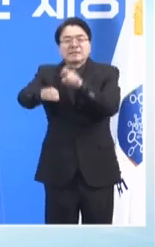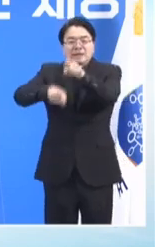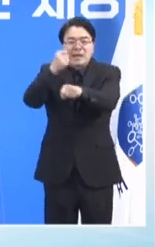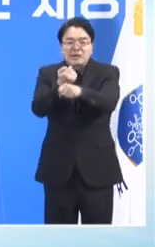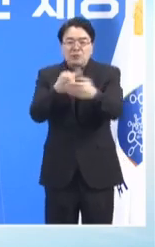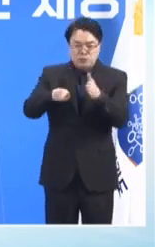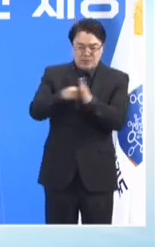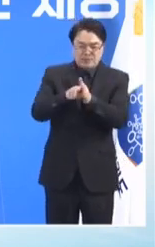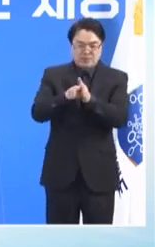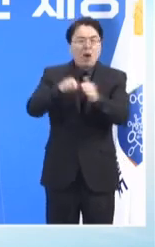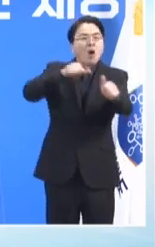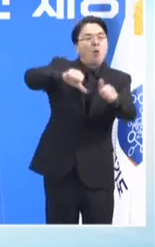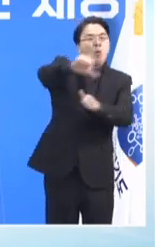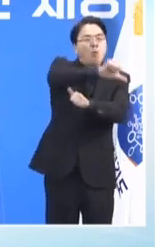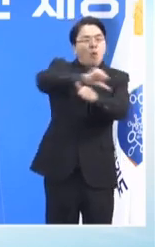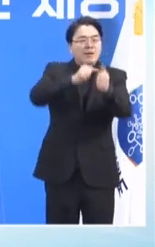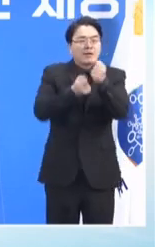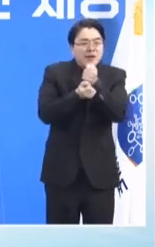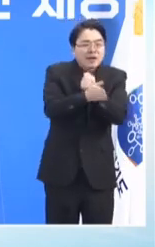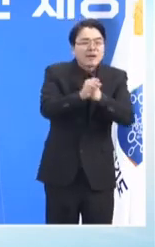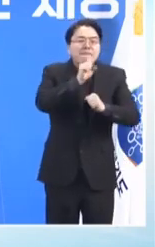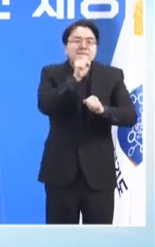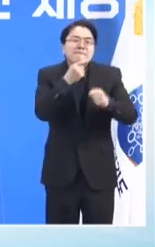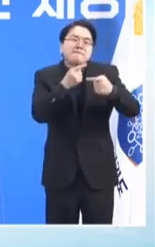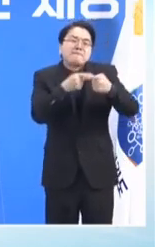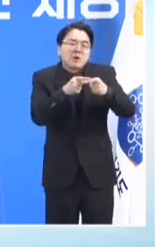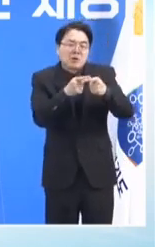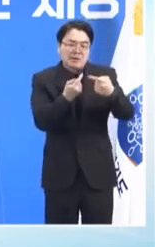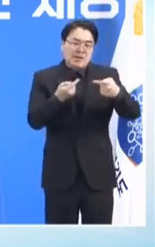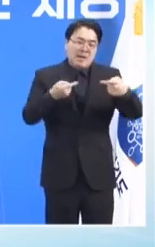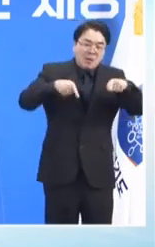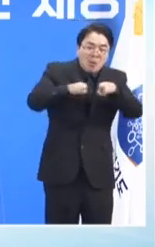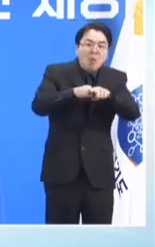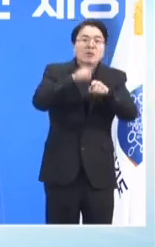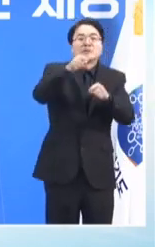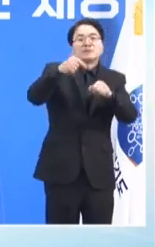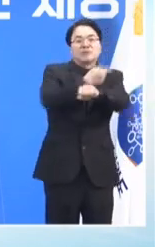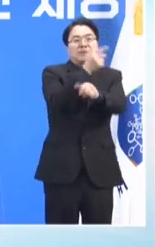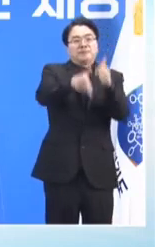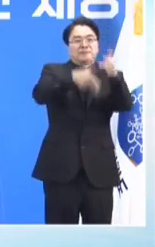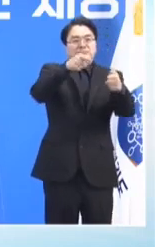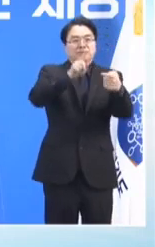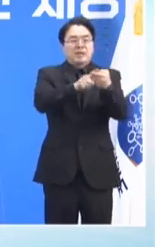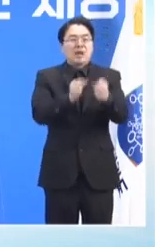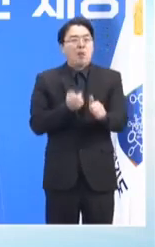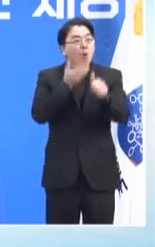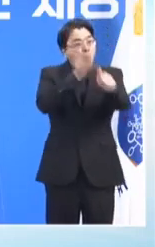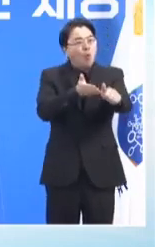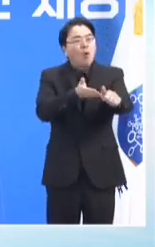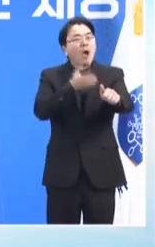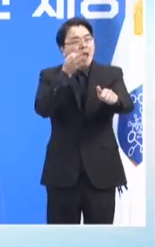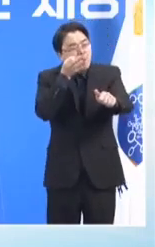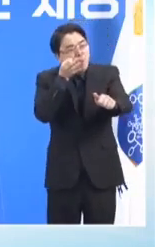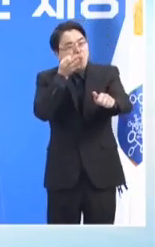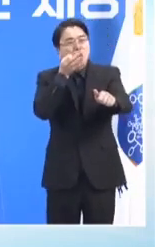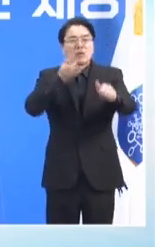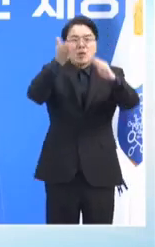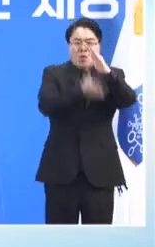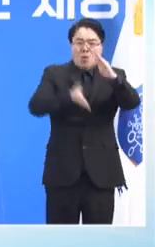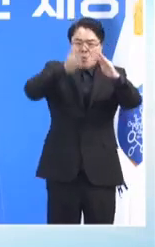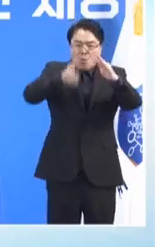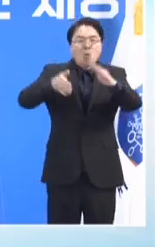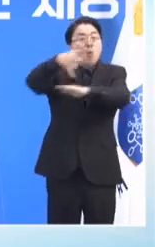평가 대상 사업에 대한 저감 조치 의무화와 그에 사업에 대한 권고 조치, 도 공공 디자인 진흥